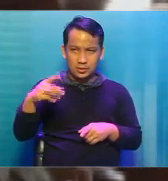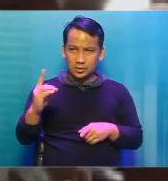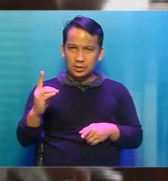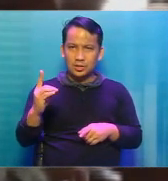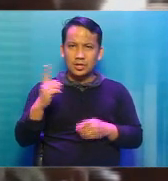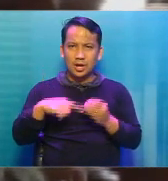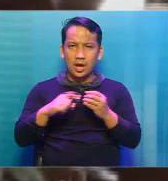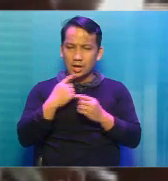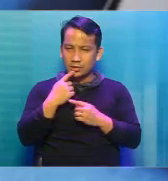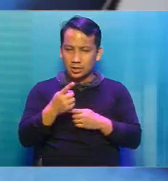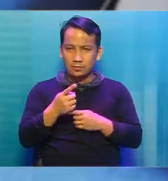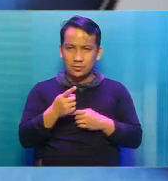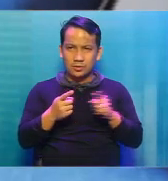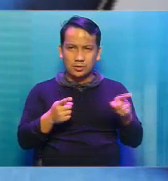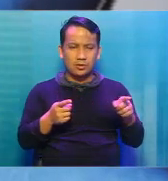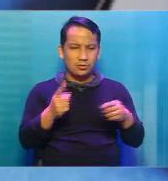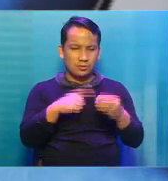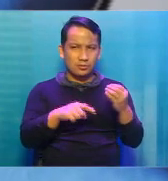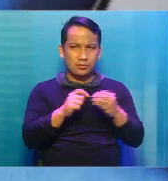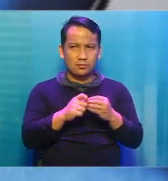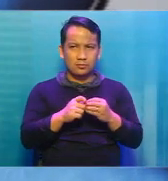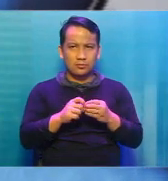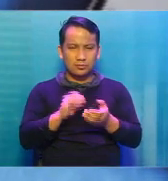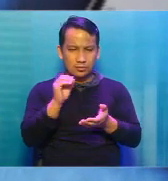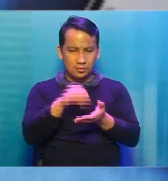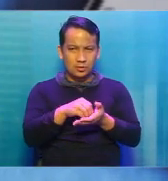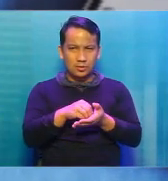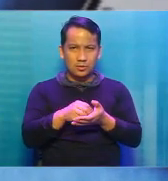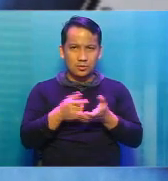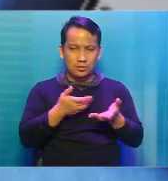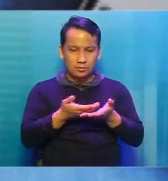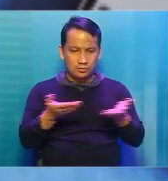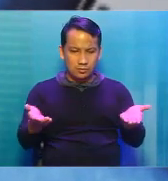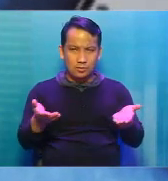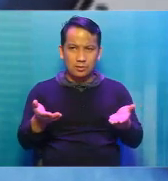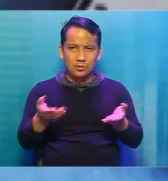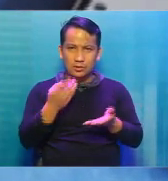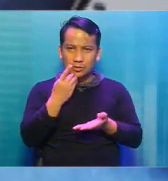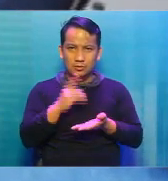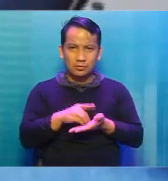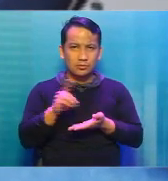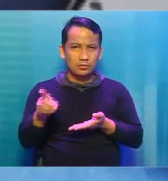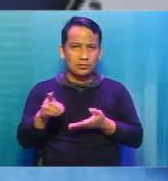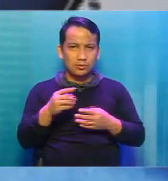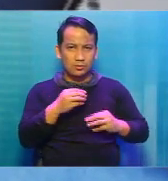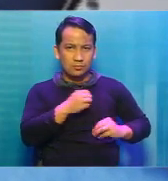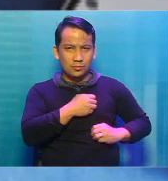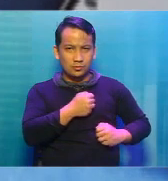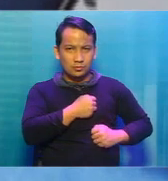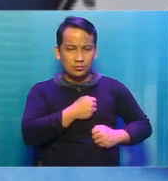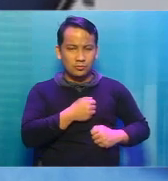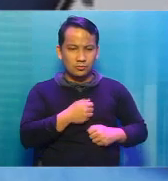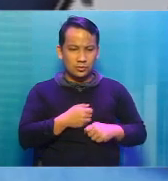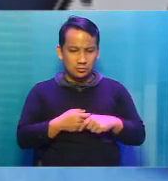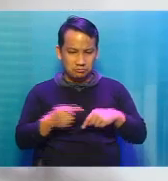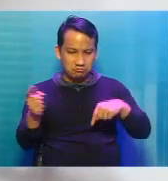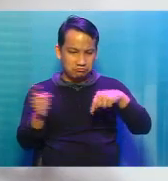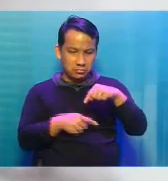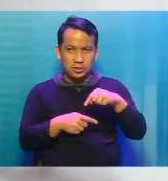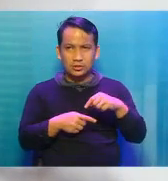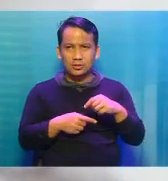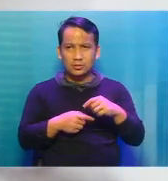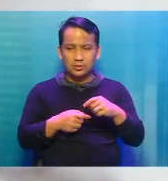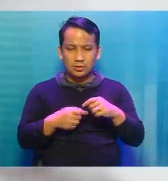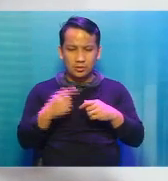intervention, sinabi ng mga AITA na sila ay tinaniman ng mga armas at subversibong dokumento ng mga militar. Tinorture rin daw sila ng